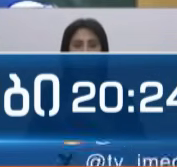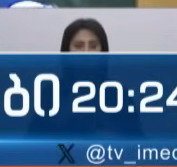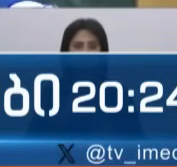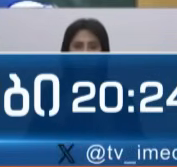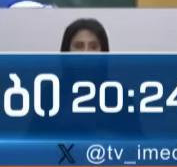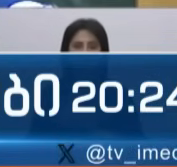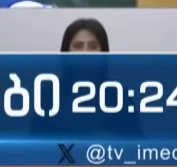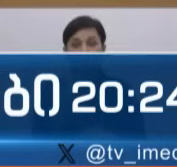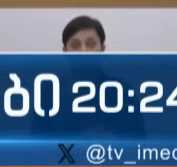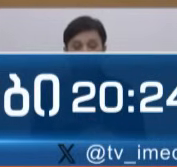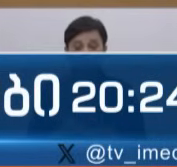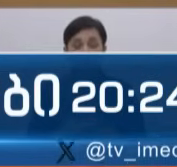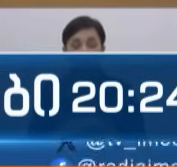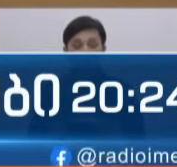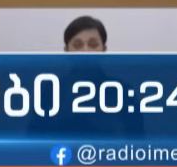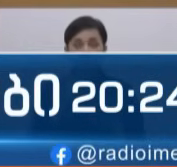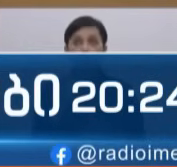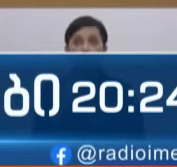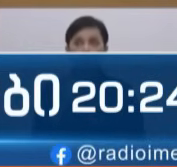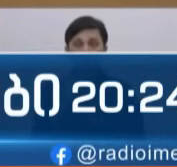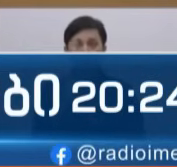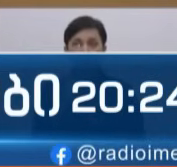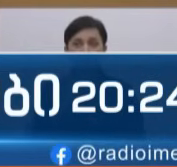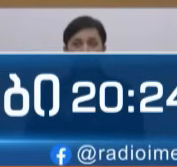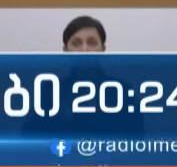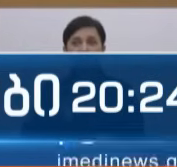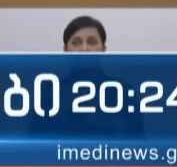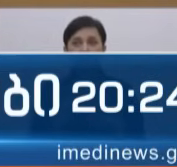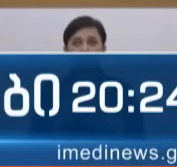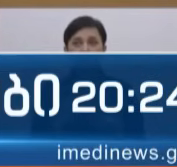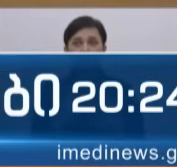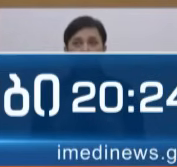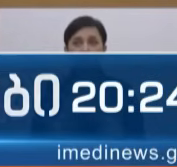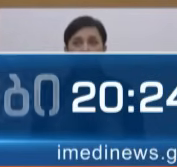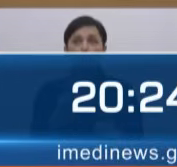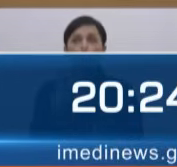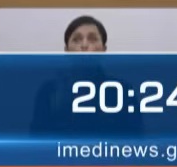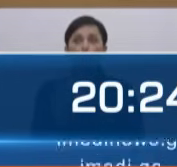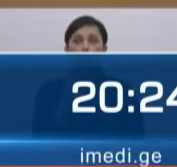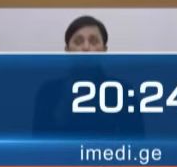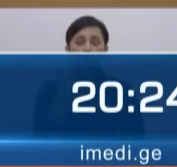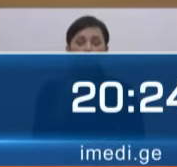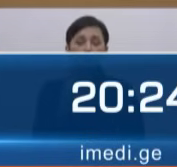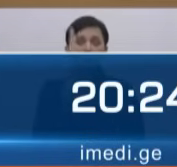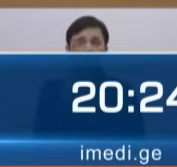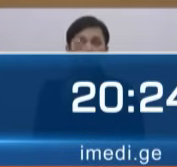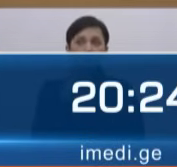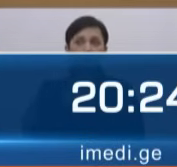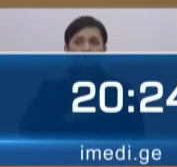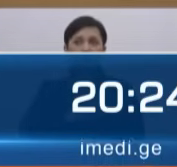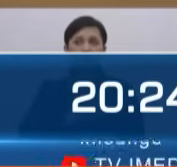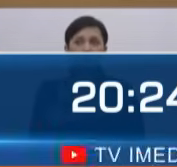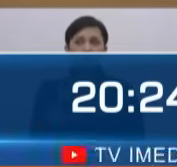აღარასდროს აღარ მოვაწერთ ხელს. როგორ აპირებთ სამუშაო ადგილების შექმნას? როგორ აპირებთ